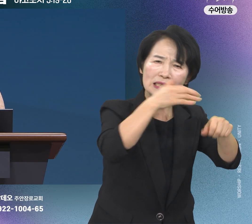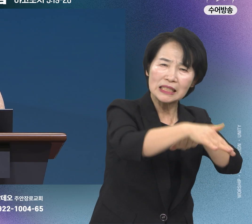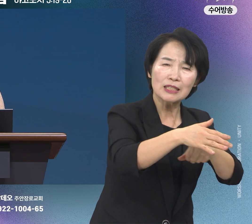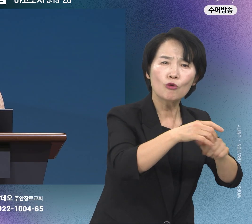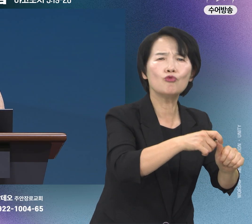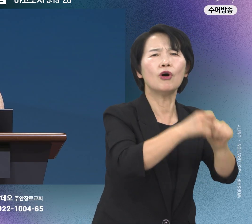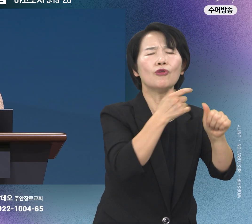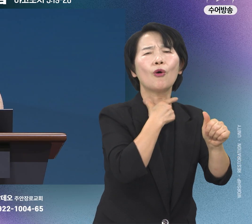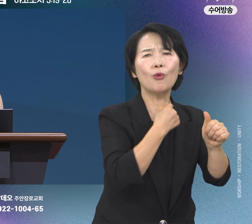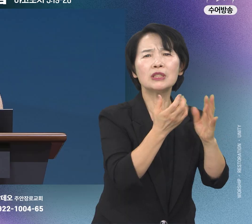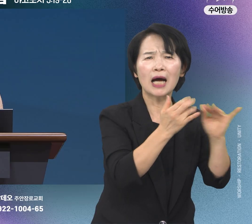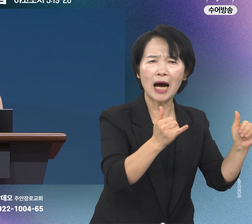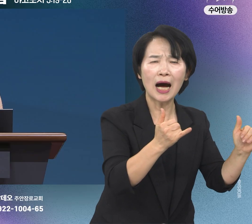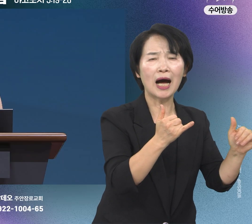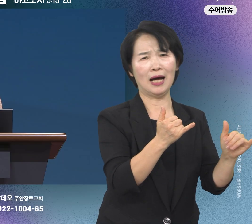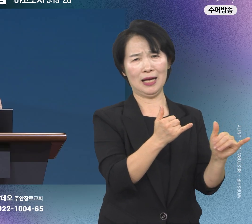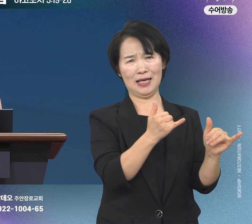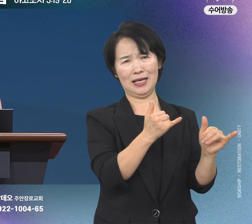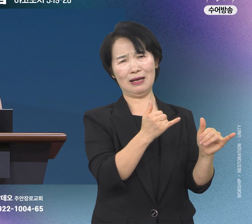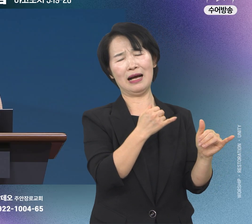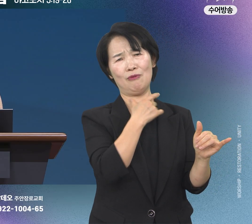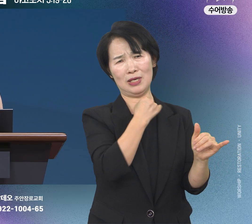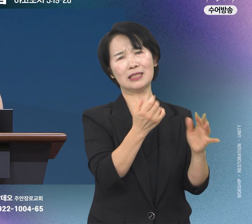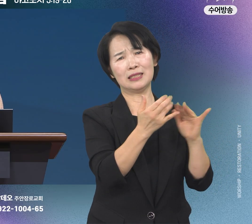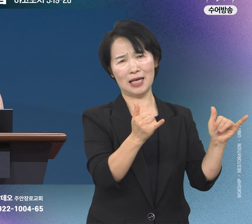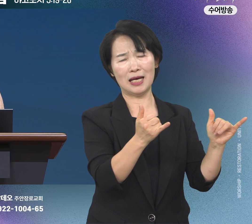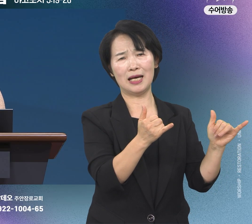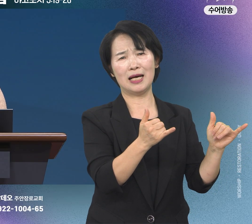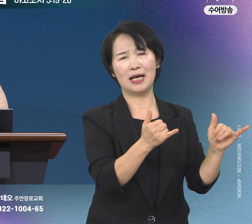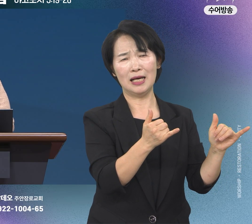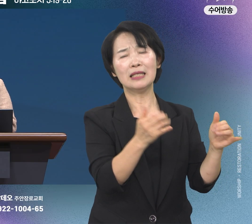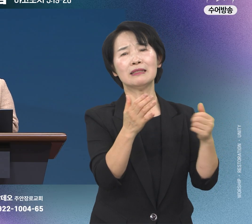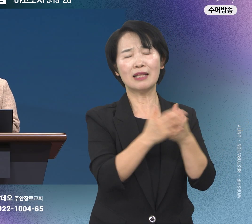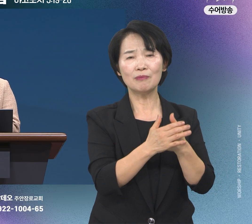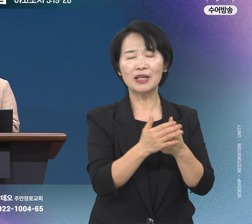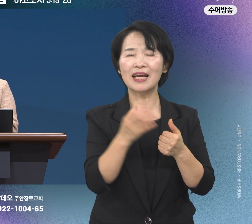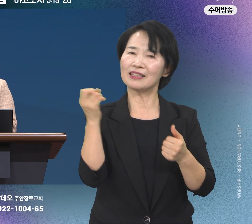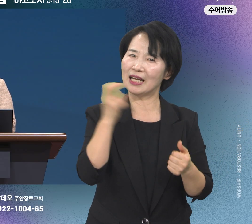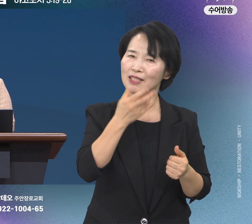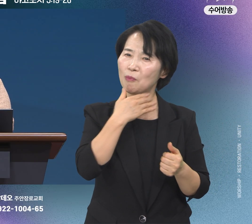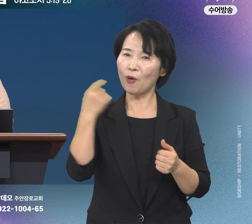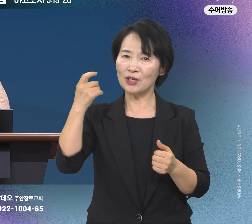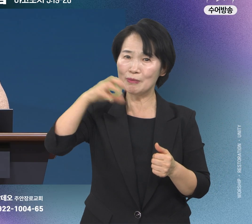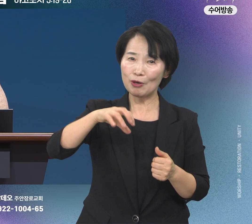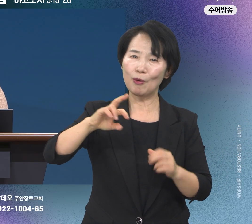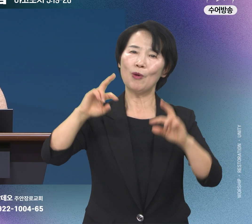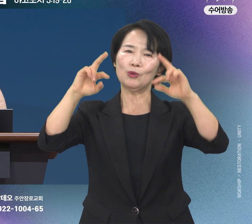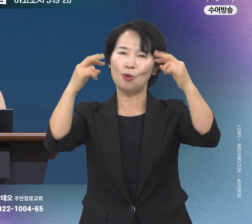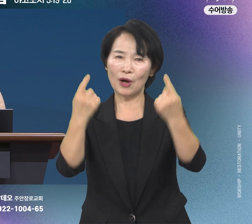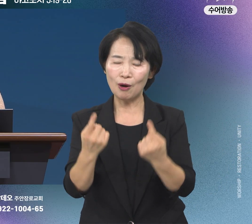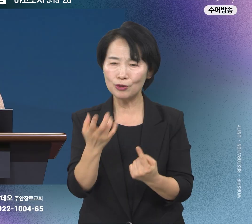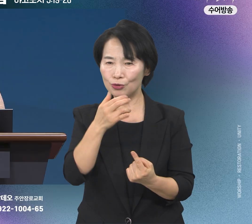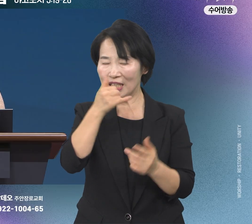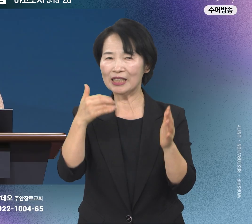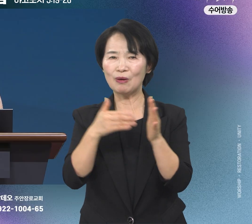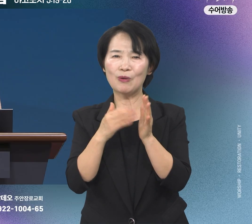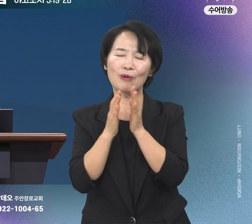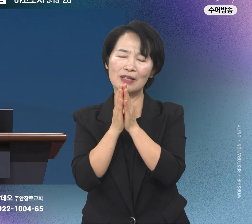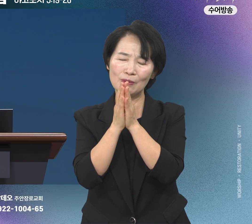자들이 하나님의 때와 하나님의 방법으로 다시 복음으로 돌아올 수 있도록 기도해 주셨으면